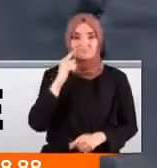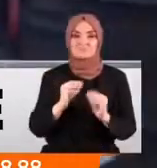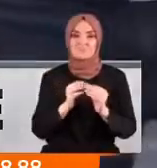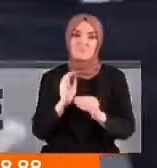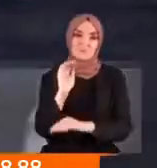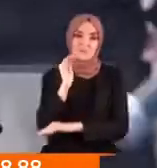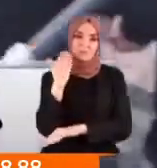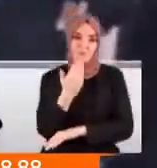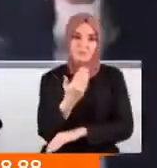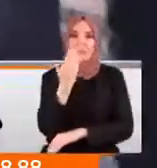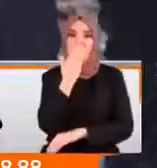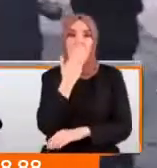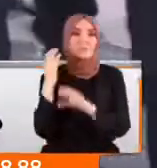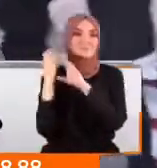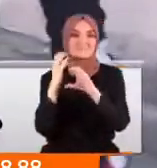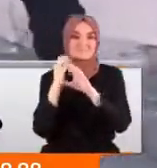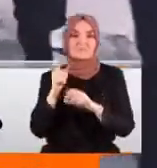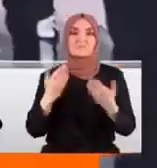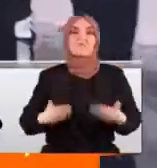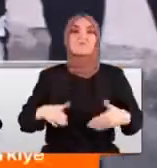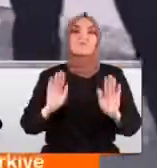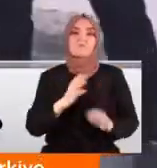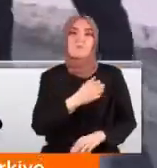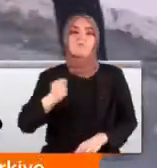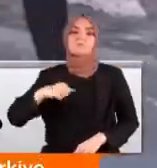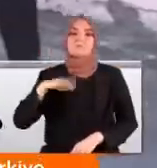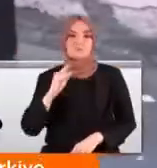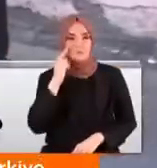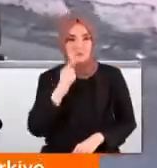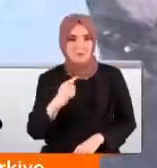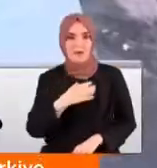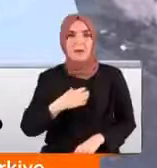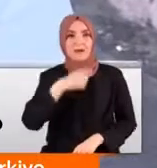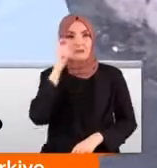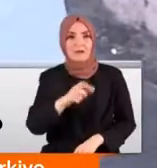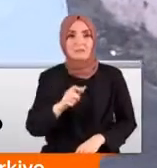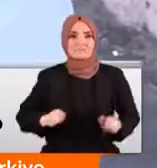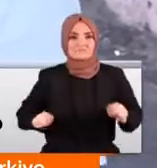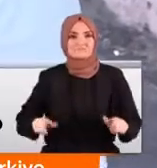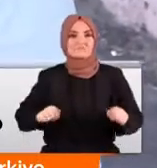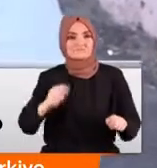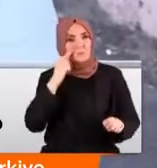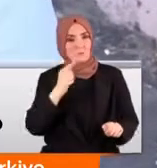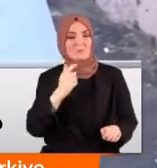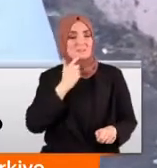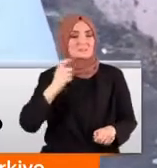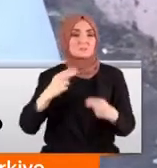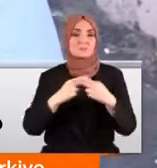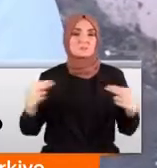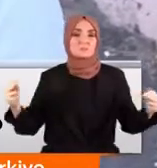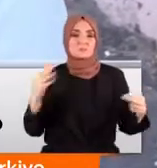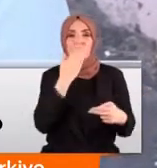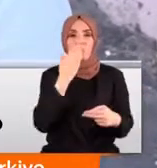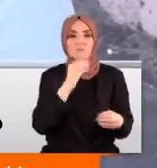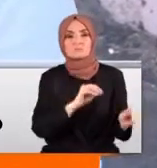Servislerin kabul etmediği Ecem'i annesi yıllarca tekerlekli sandalyeyle okula götürdü. Tesadüfen Nevzat Güneş'i okulumuzda gördük,